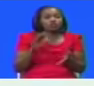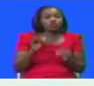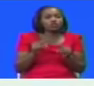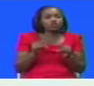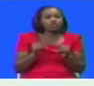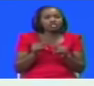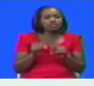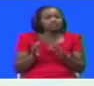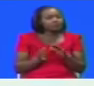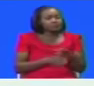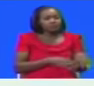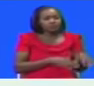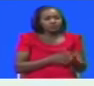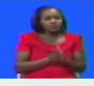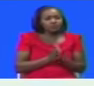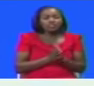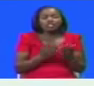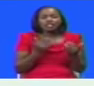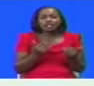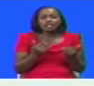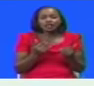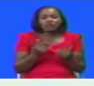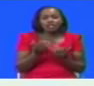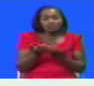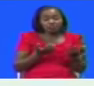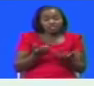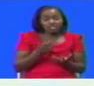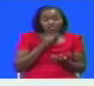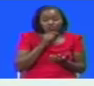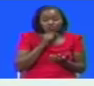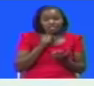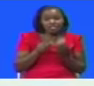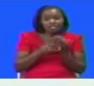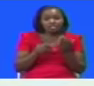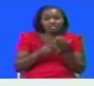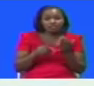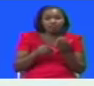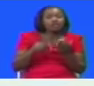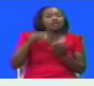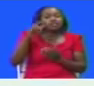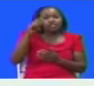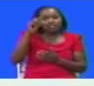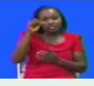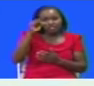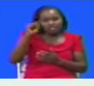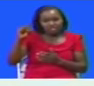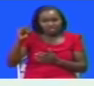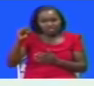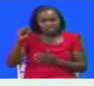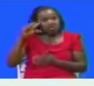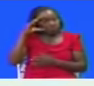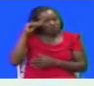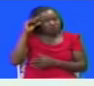Taarifa ya tanzia hapa mtazamaji, na tunaarifiwa kuwa mfanyi biashara maarufu ukanda wa pwani ya Kenya, Twahir Sheikh Said